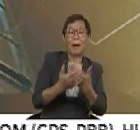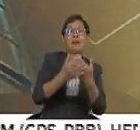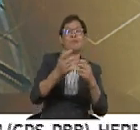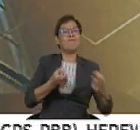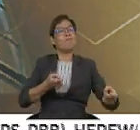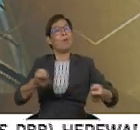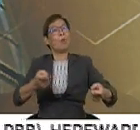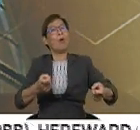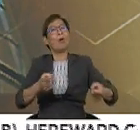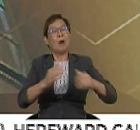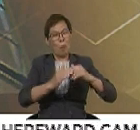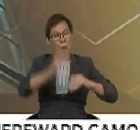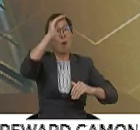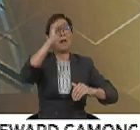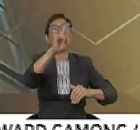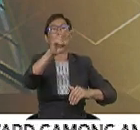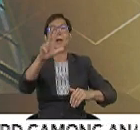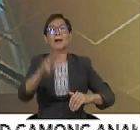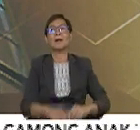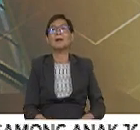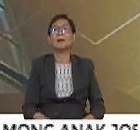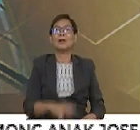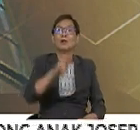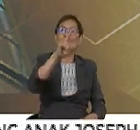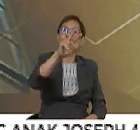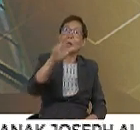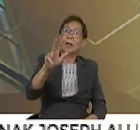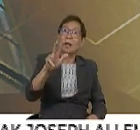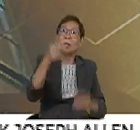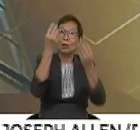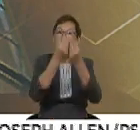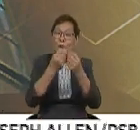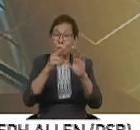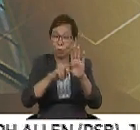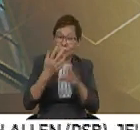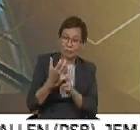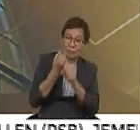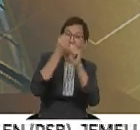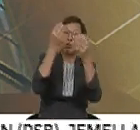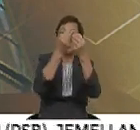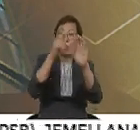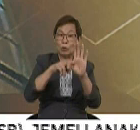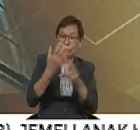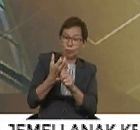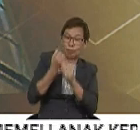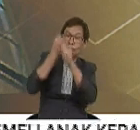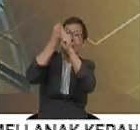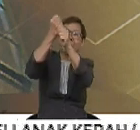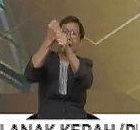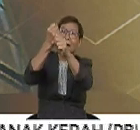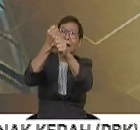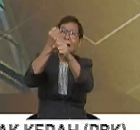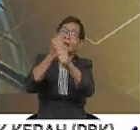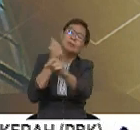dengan 23. Cuma 23 berapa jumlah kursi yang diperolehi itu